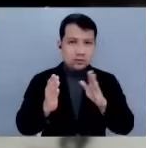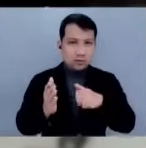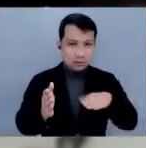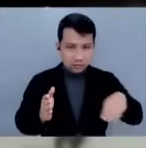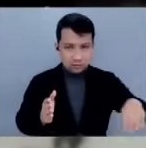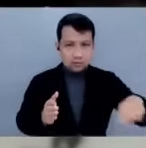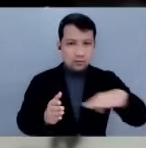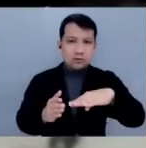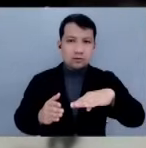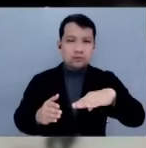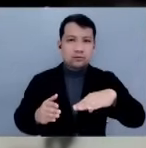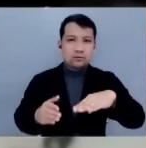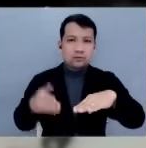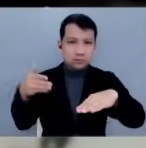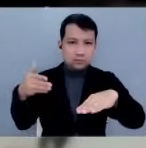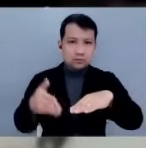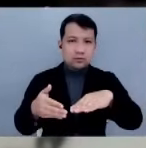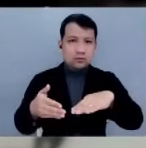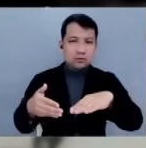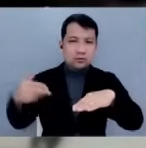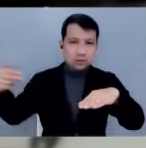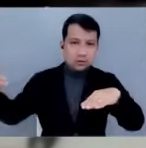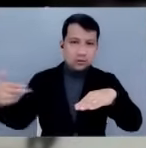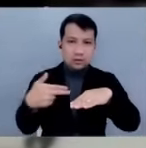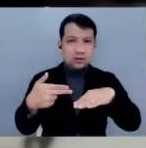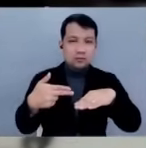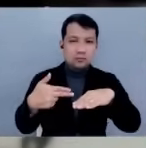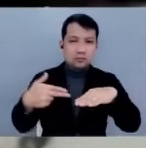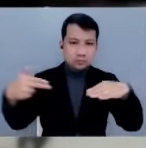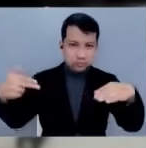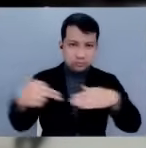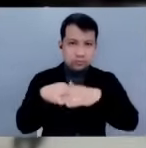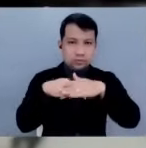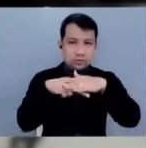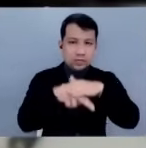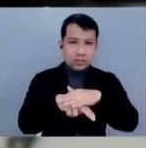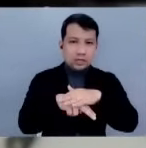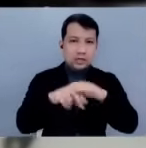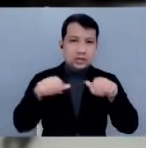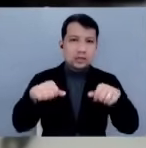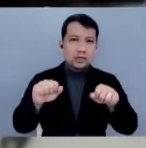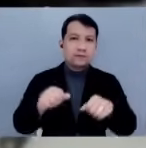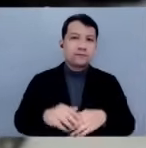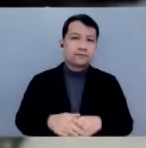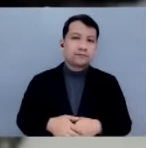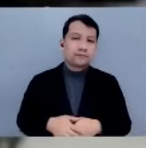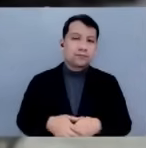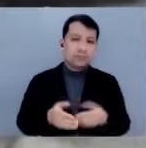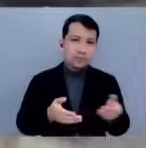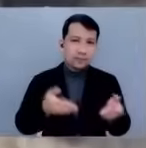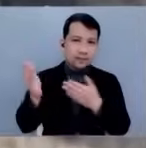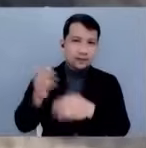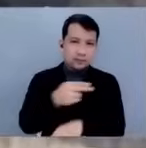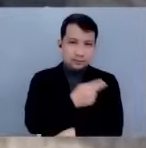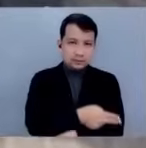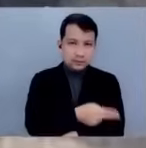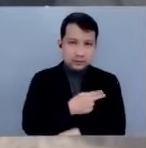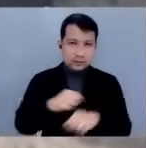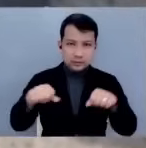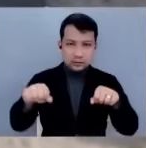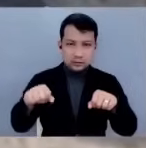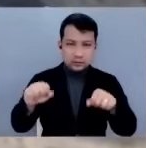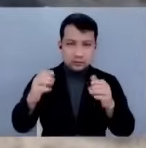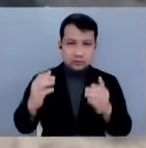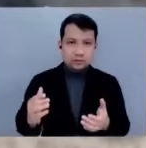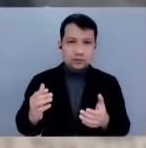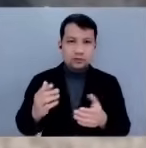Pero nagpatuloy sa pagtakbo ang motor hanggang sa bumangga sa ambulansya. Isinugod sa ospital ang rider ng motor at ang dalawa